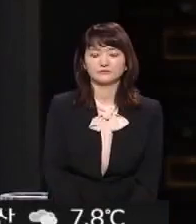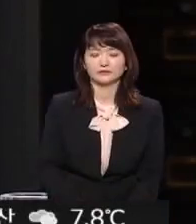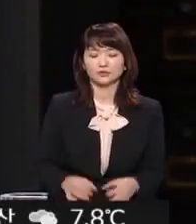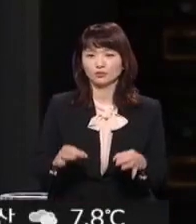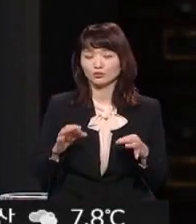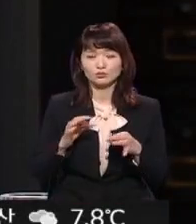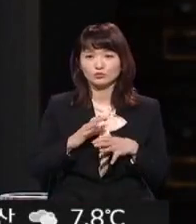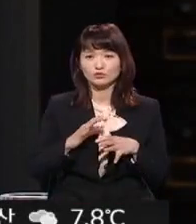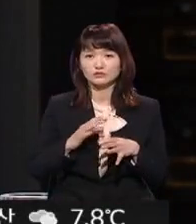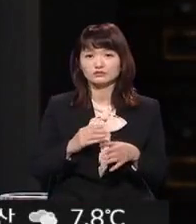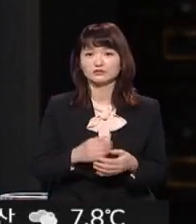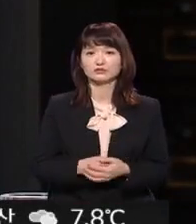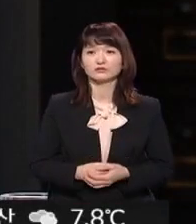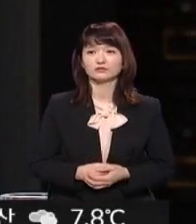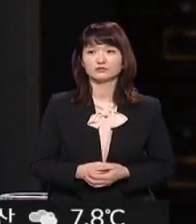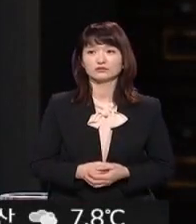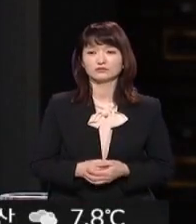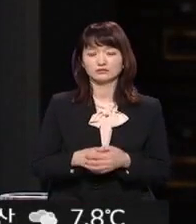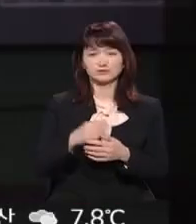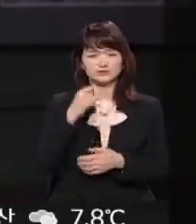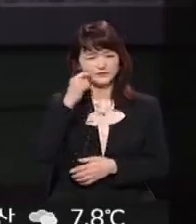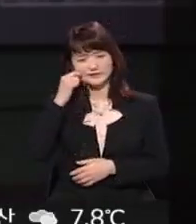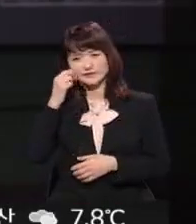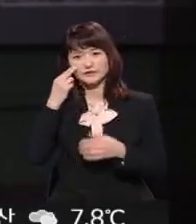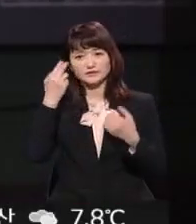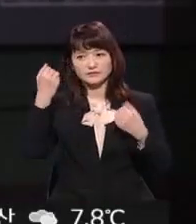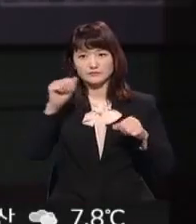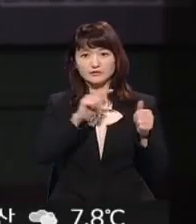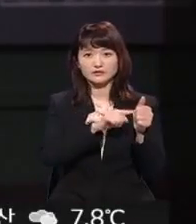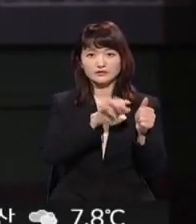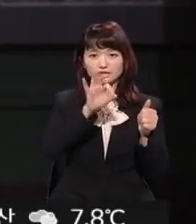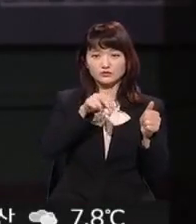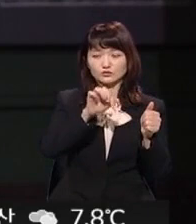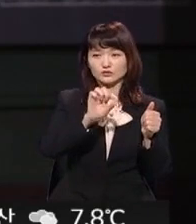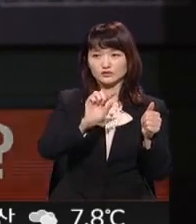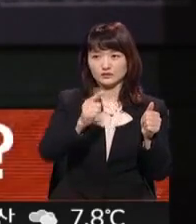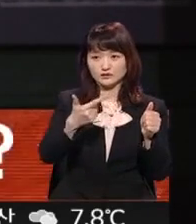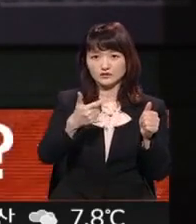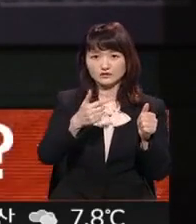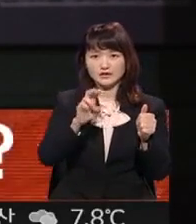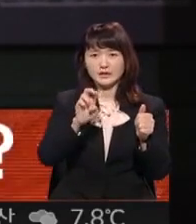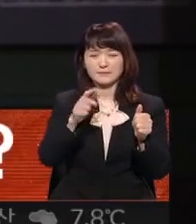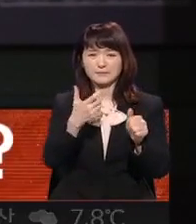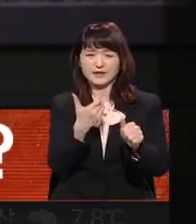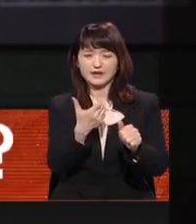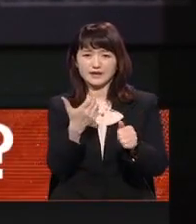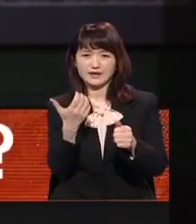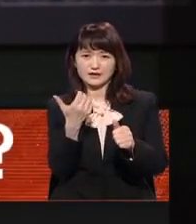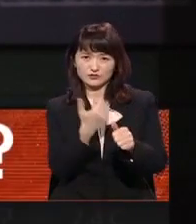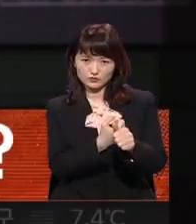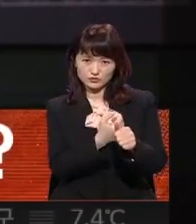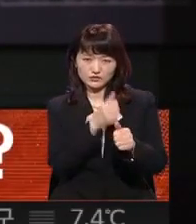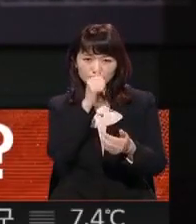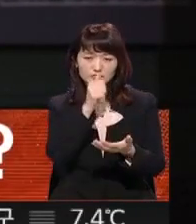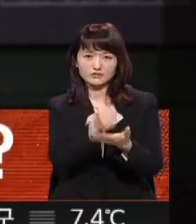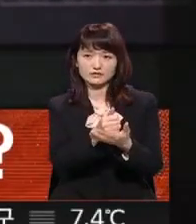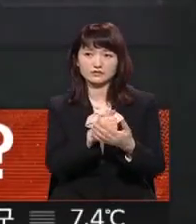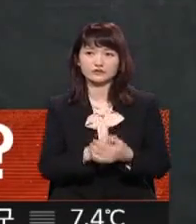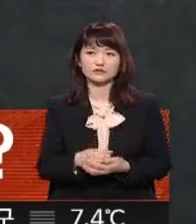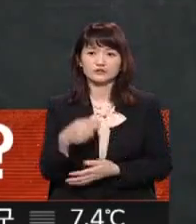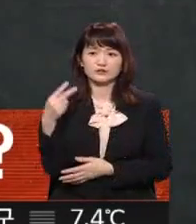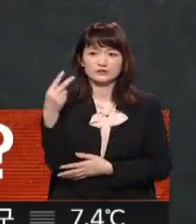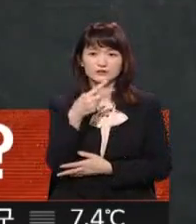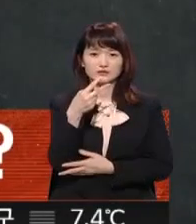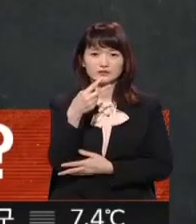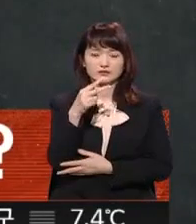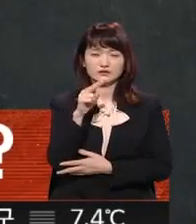깜짝 놀랐어요네 맞습니다 대세 배우죠 유아인 씨가 현재이 마약류 관리법 위반 혐의를 받고 있습니다 지난 2021년부터요 여러